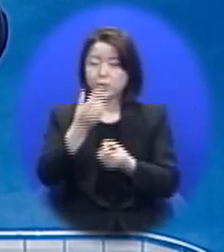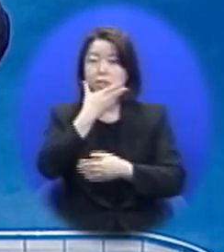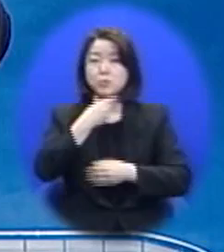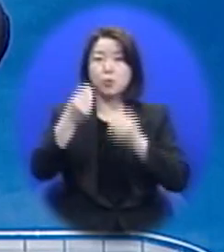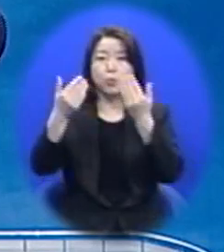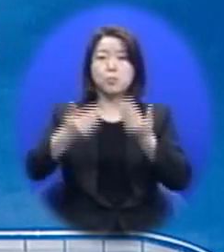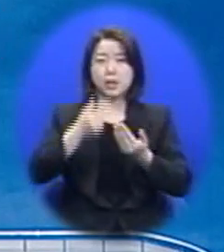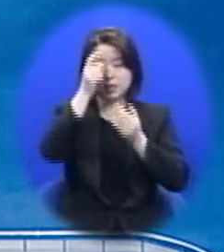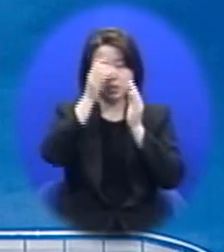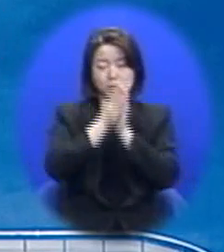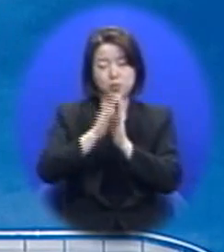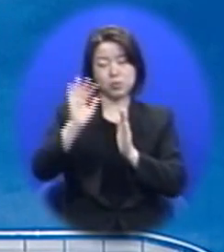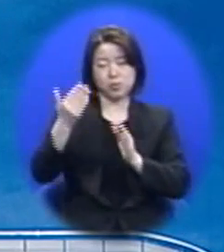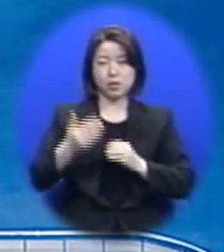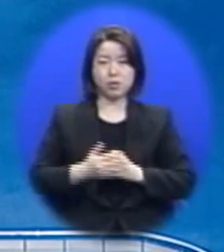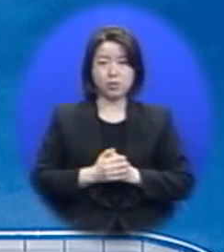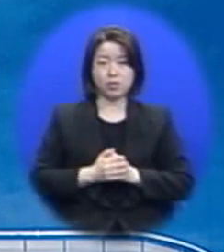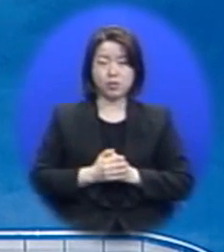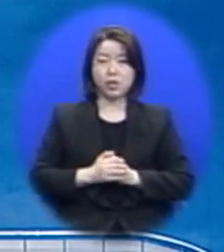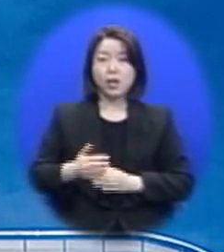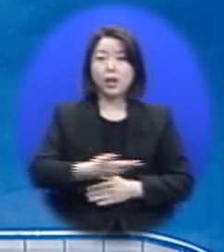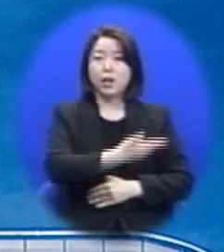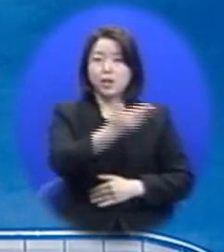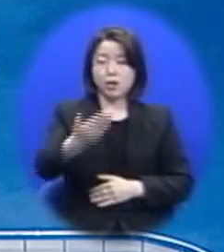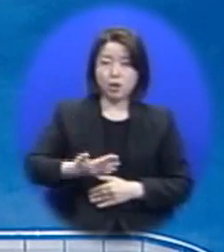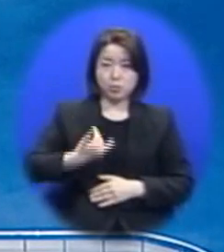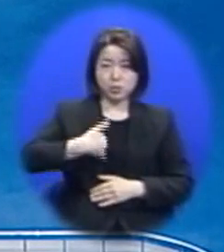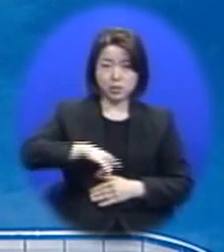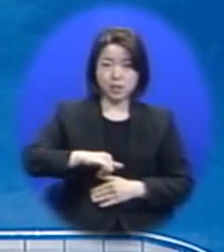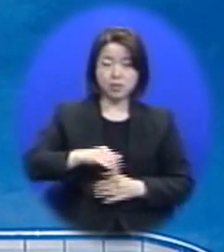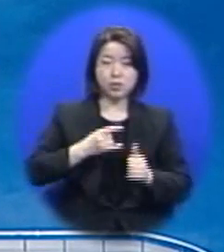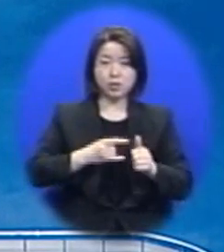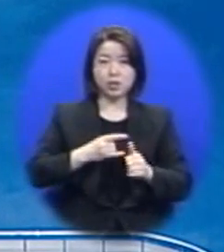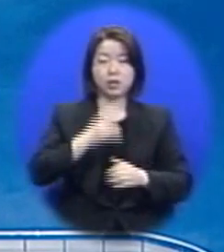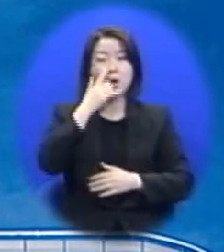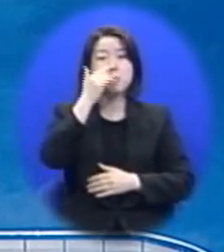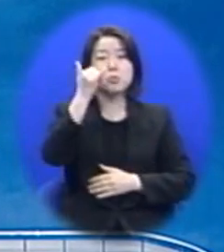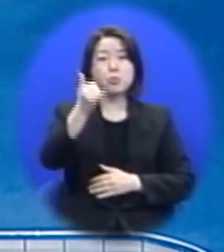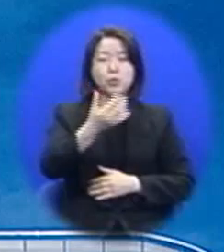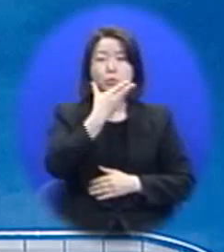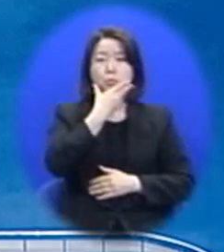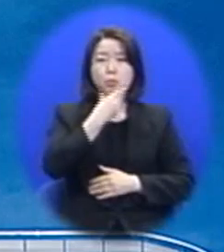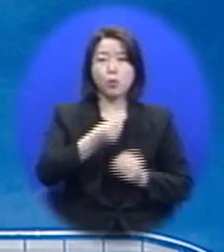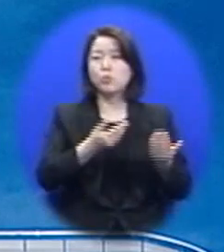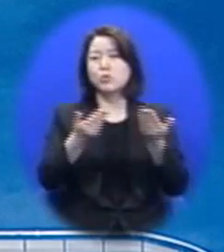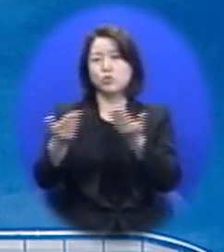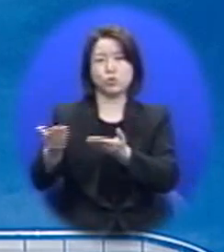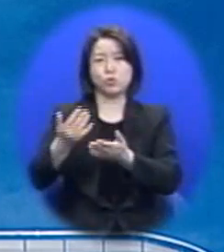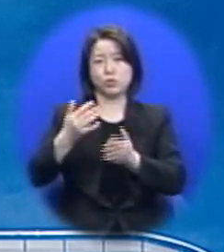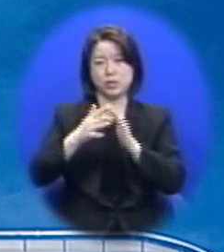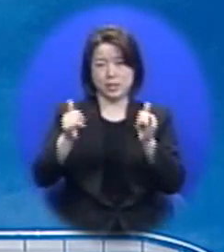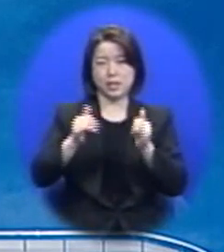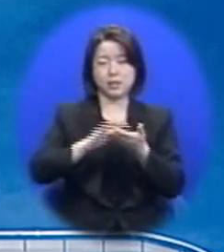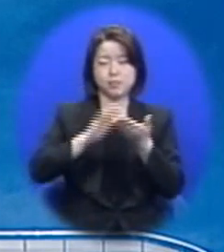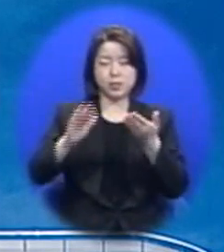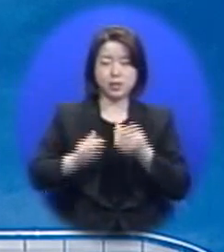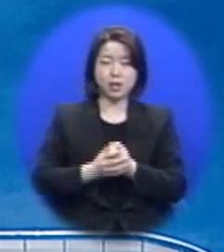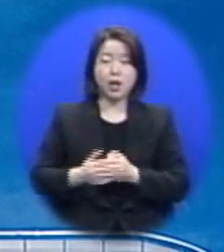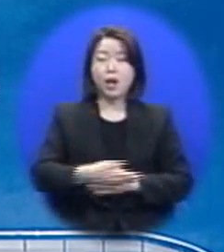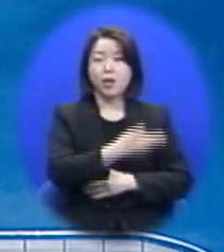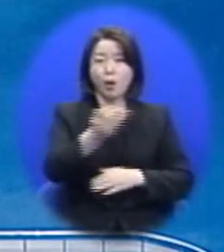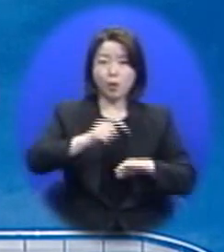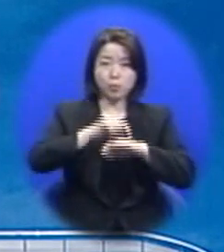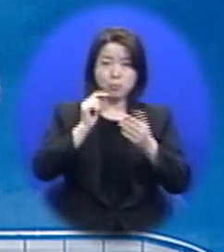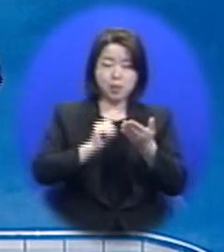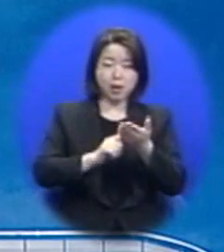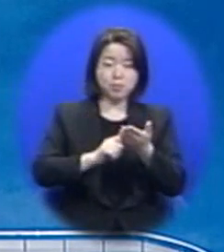여러분, 여러분의 자녀에게 부모는 복을 빌어주는 자입니다. 여러분의 마음의 상태가